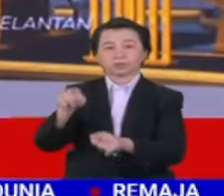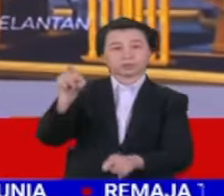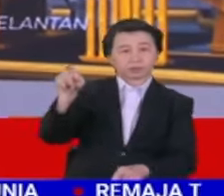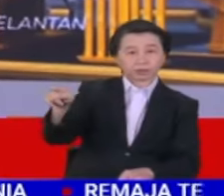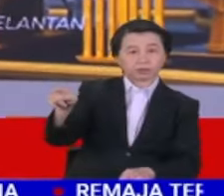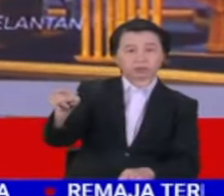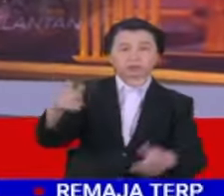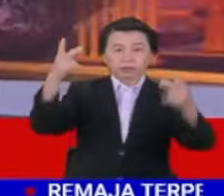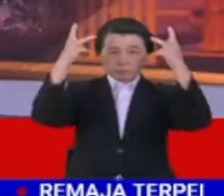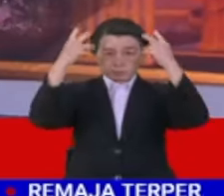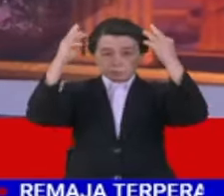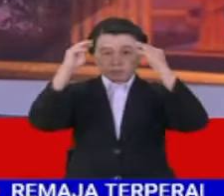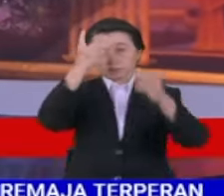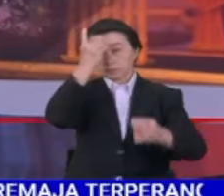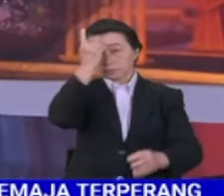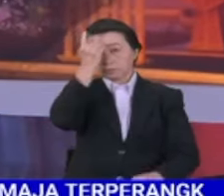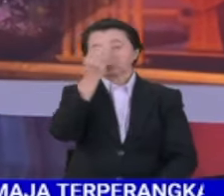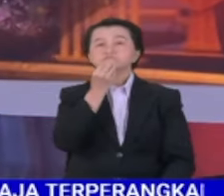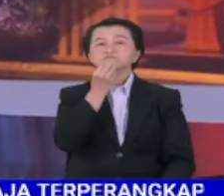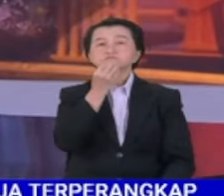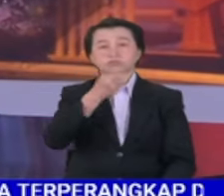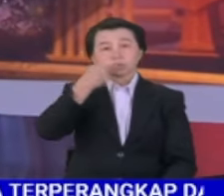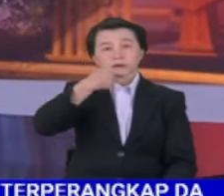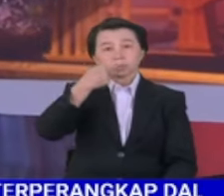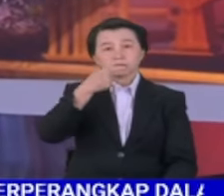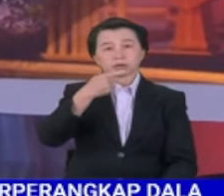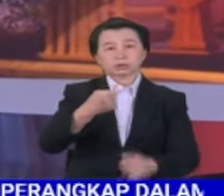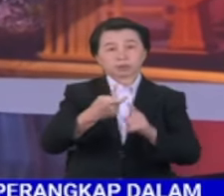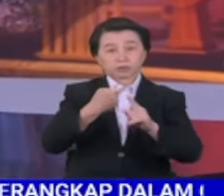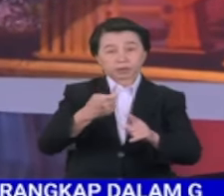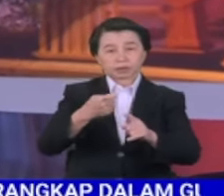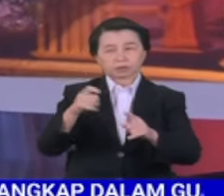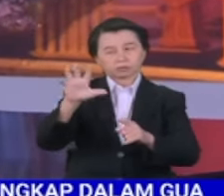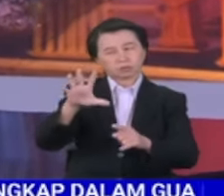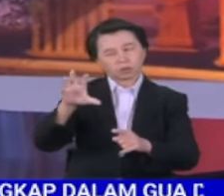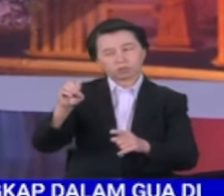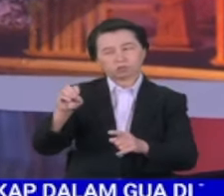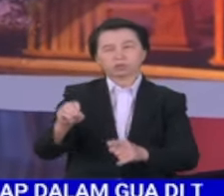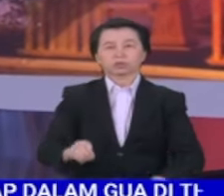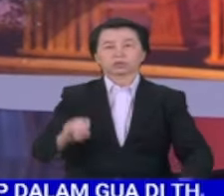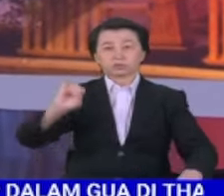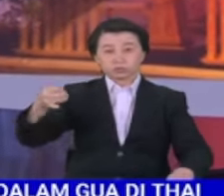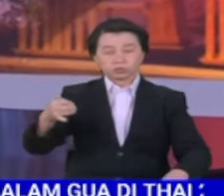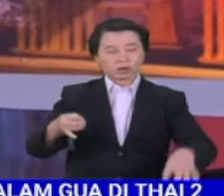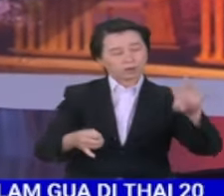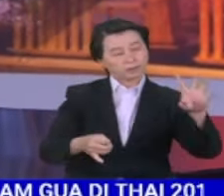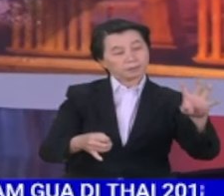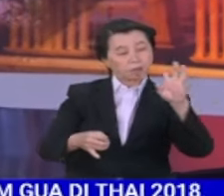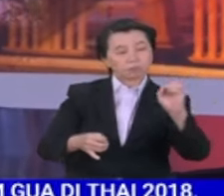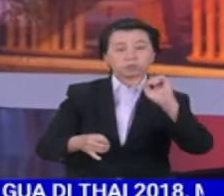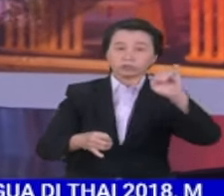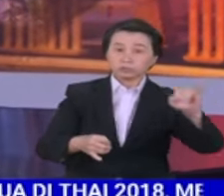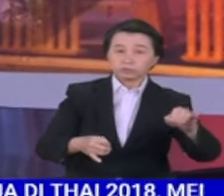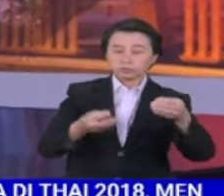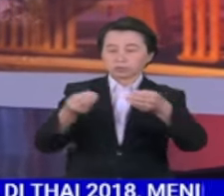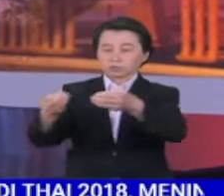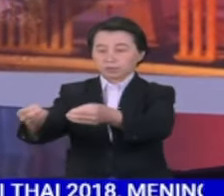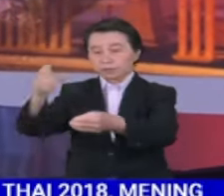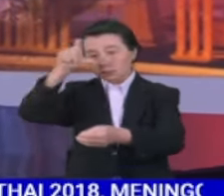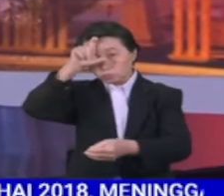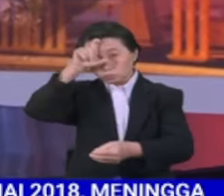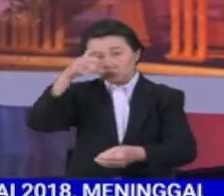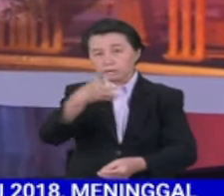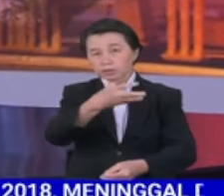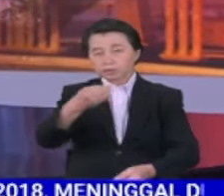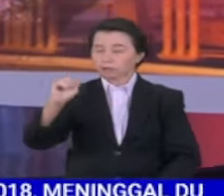tersebut berkata daripada jumlah tersebut 40 juta Ringgit disalurkan kepada Turki